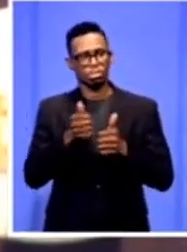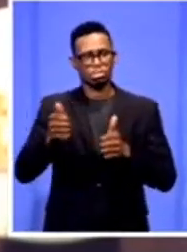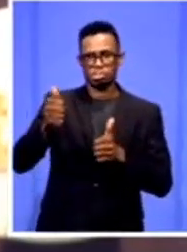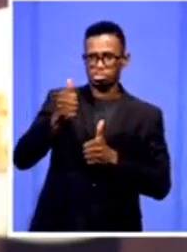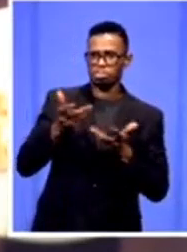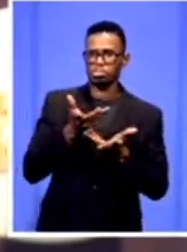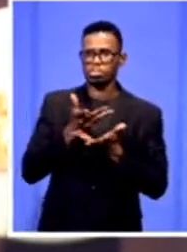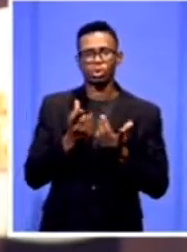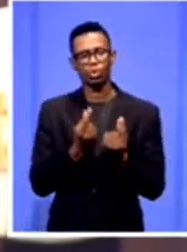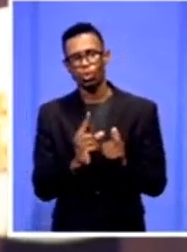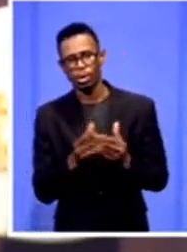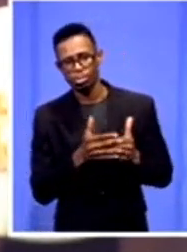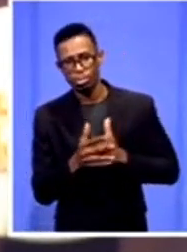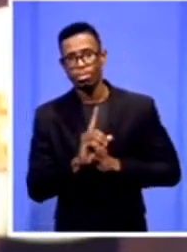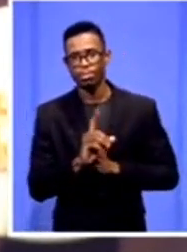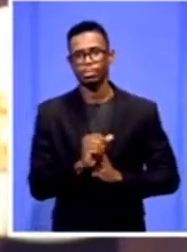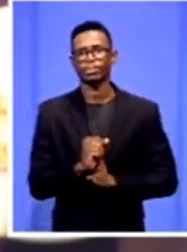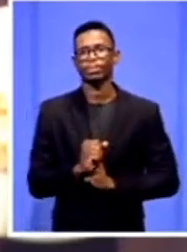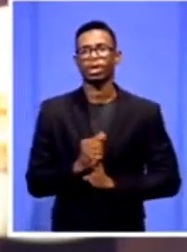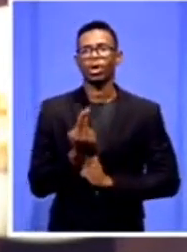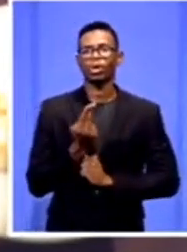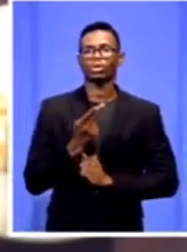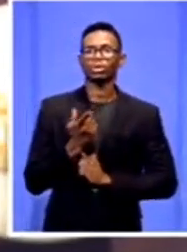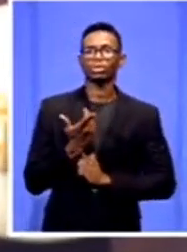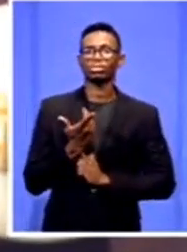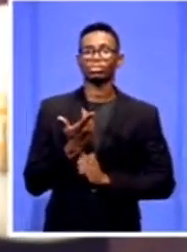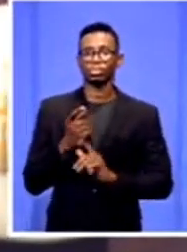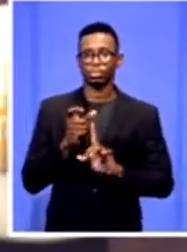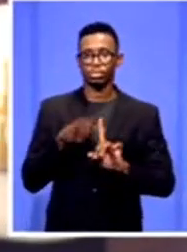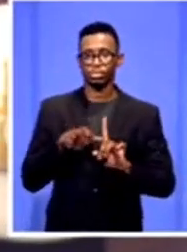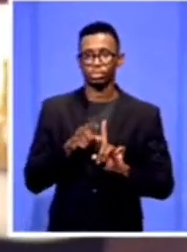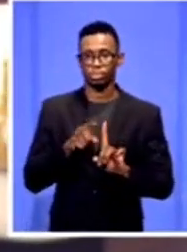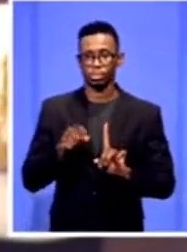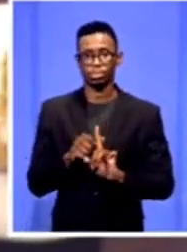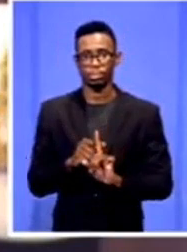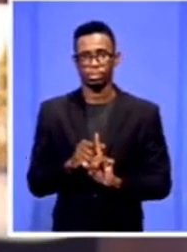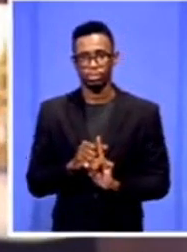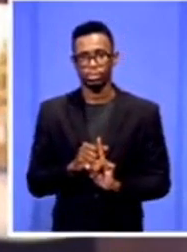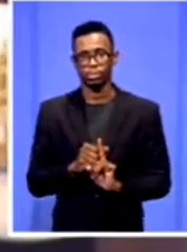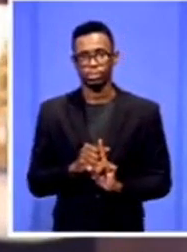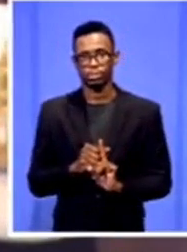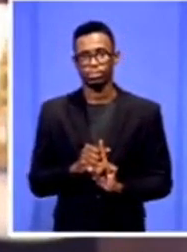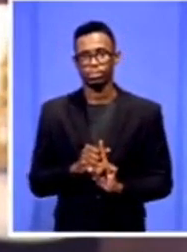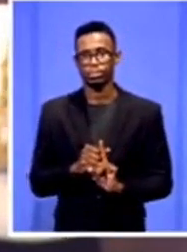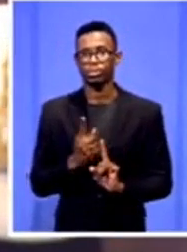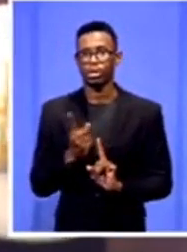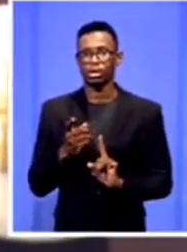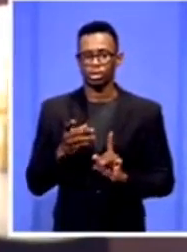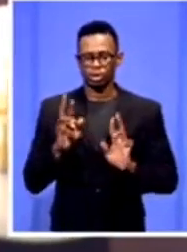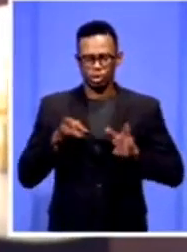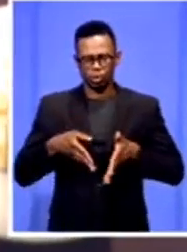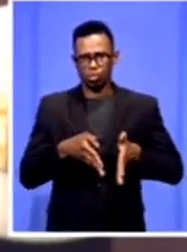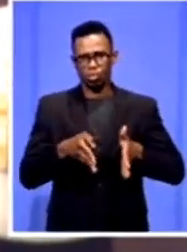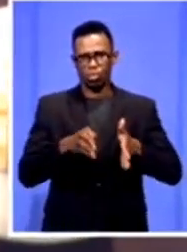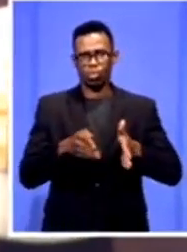gore go na le letamo mono, letamo leno le kena ka matlong a bona. Mme ke a tshepa gore